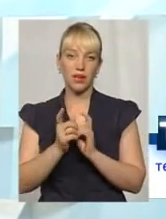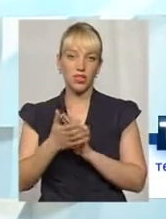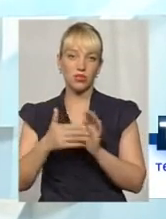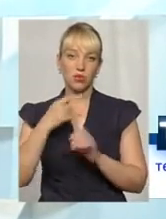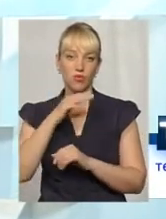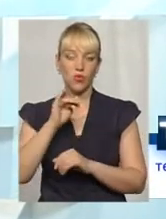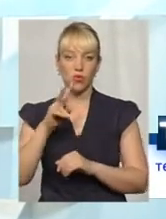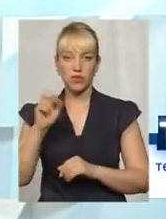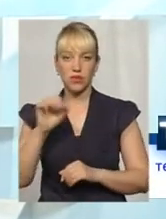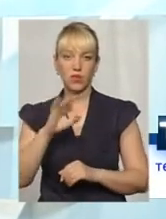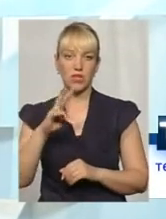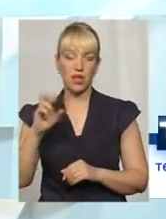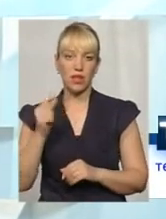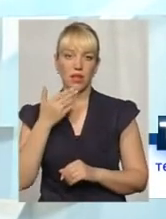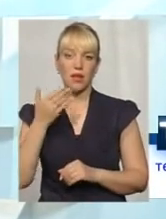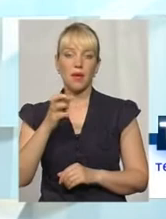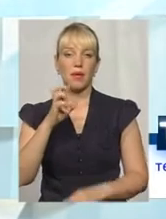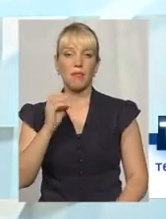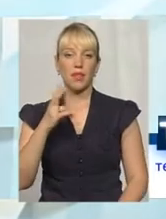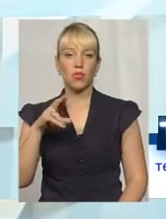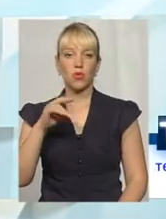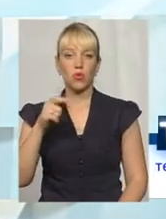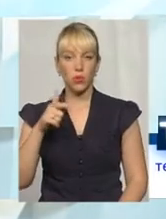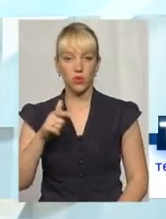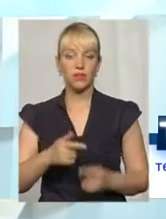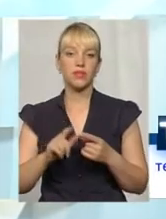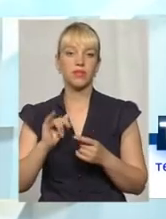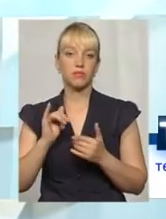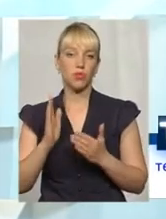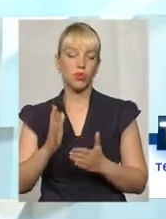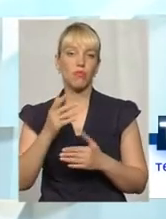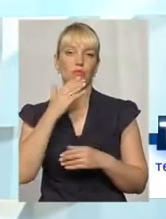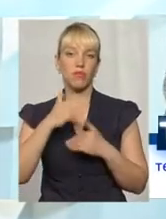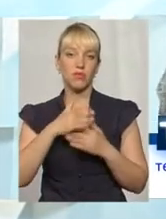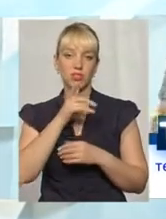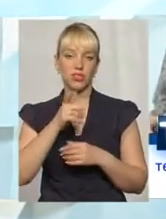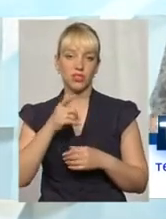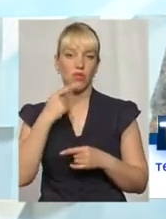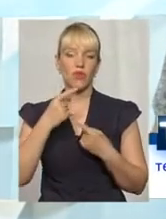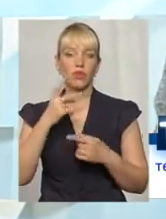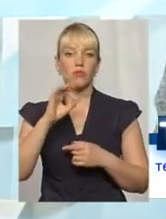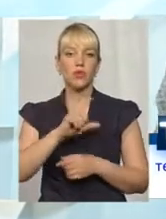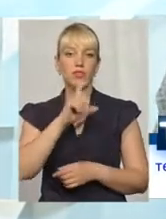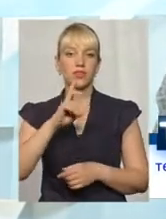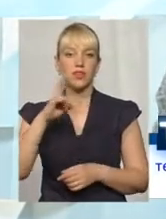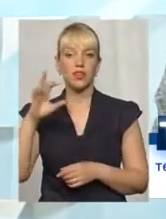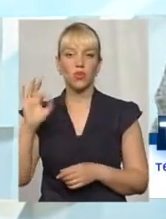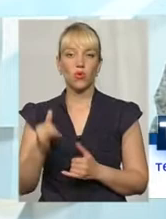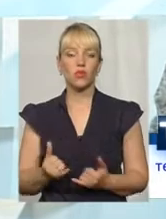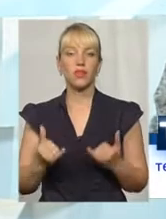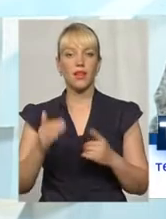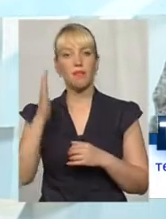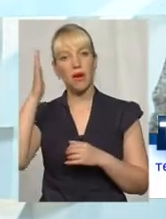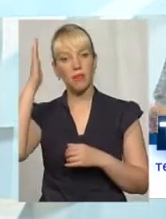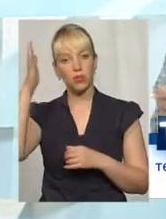мову Оксани Фіновської. І найближчих півгодини в цій студії ми говоримо про зовнішнє незалежне оцінювання для